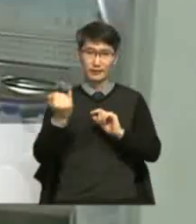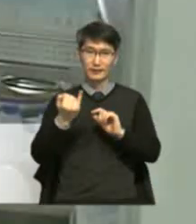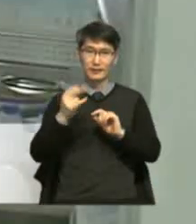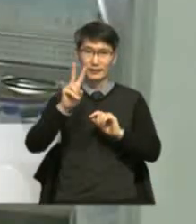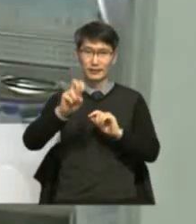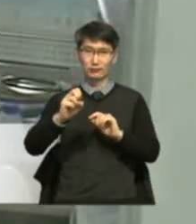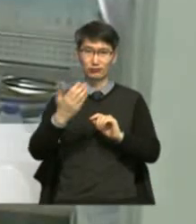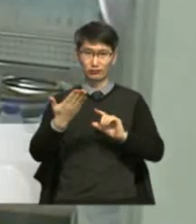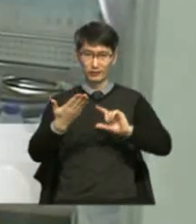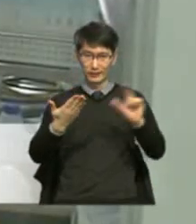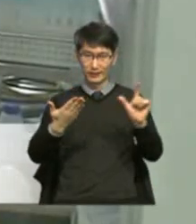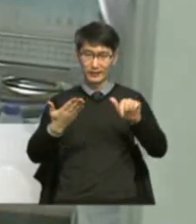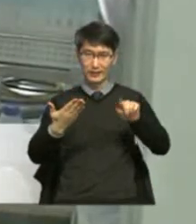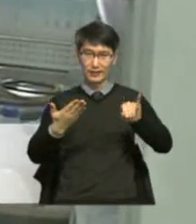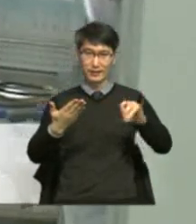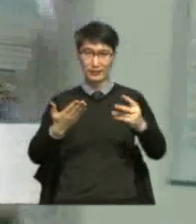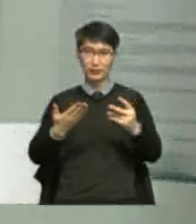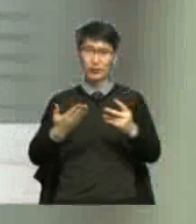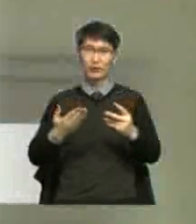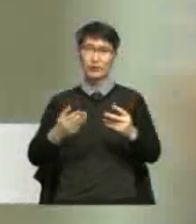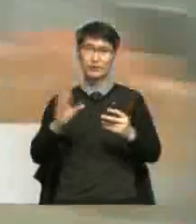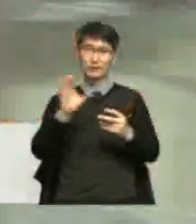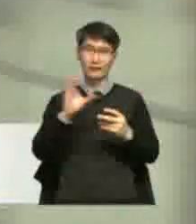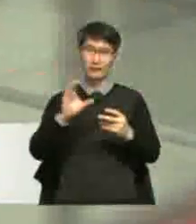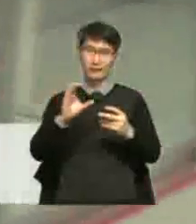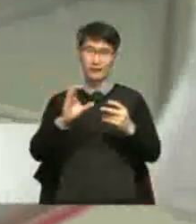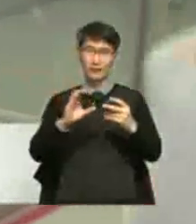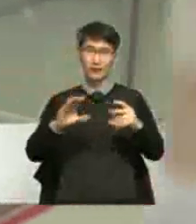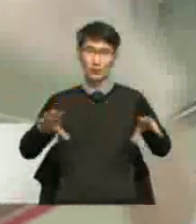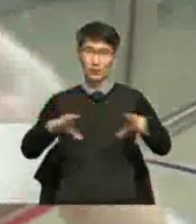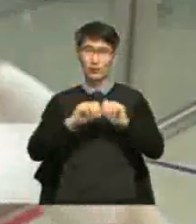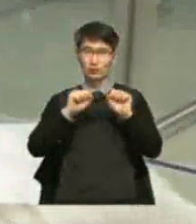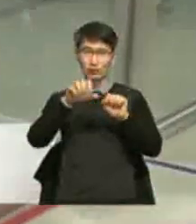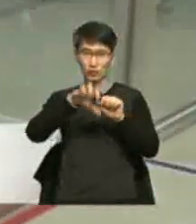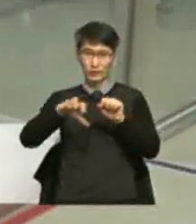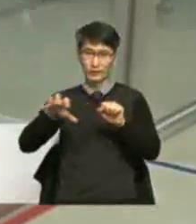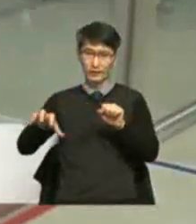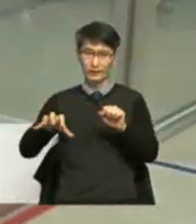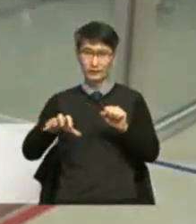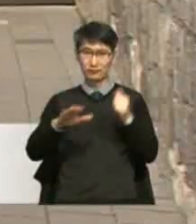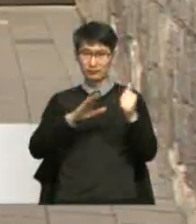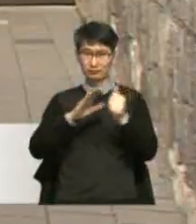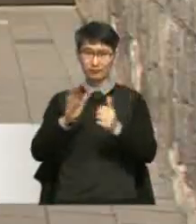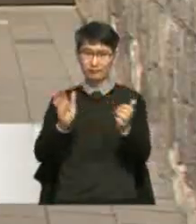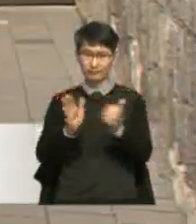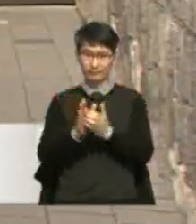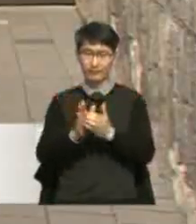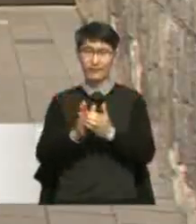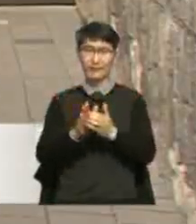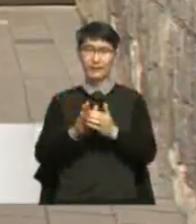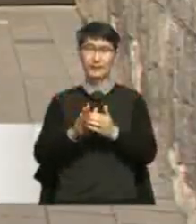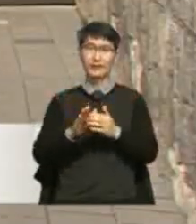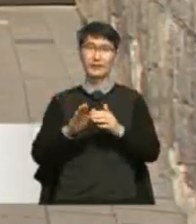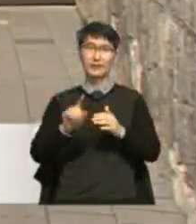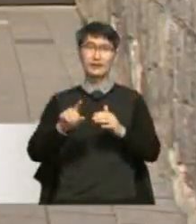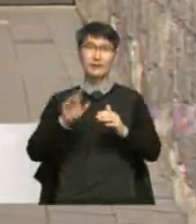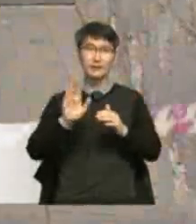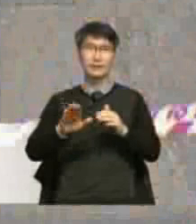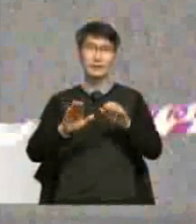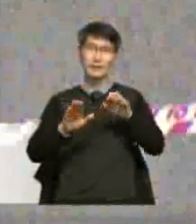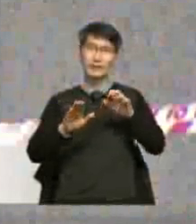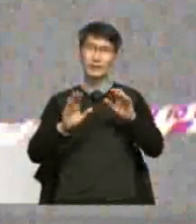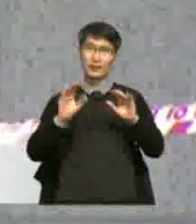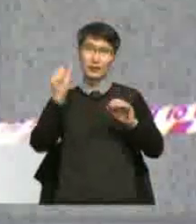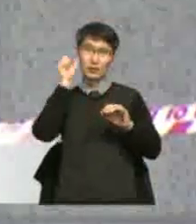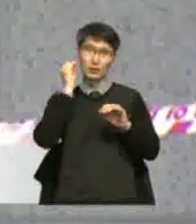지난달 29일 강일동 성당과 하남 c 종합운동장 맞은편에 노브랜드 에 들렀습니다 일은 강일동 예음